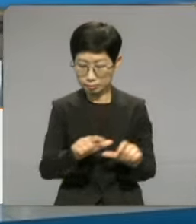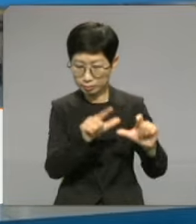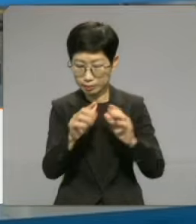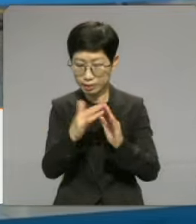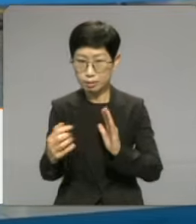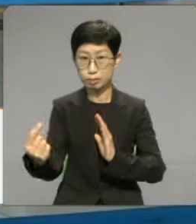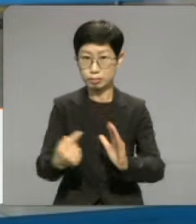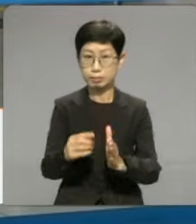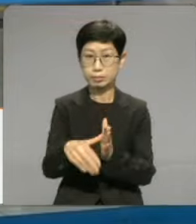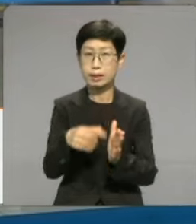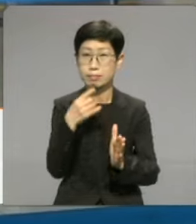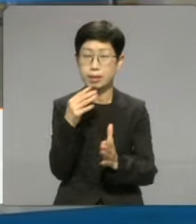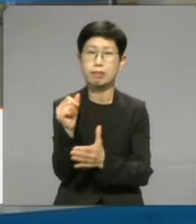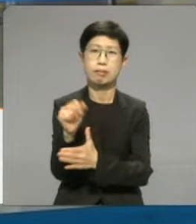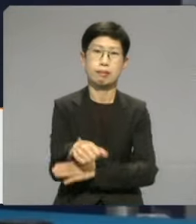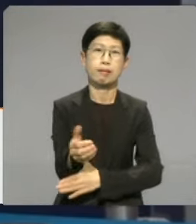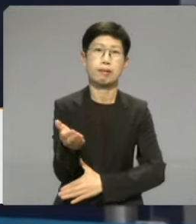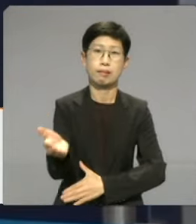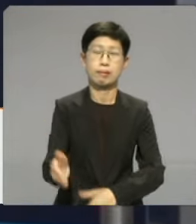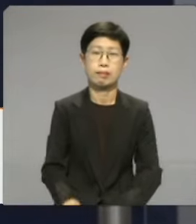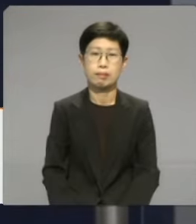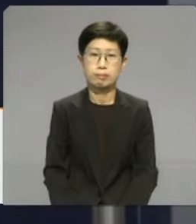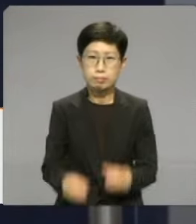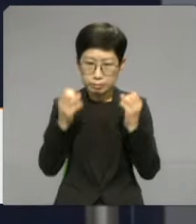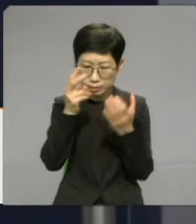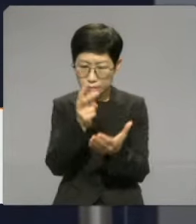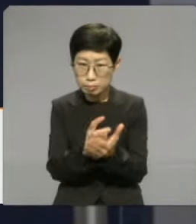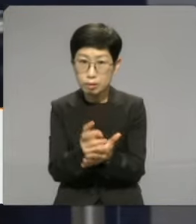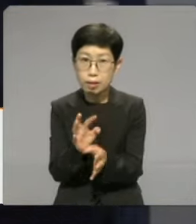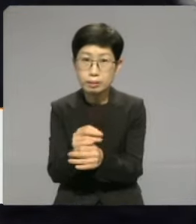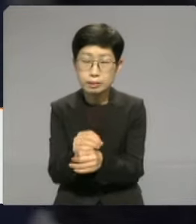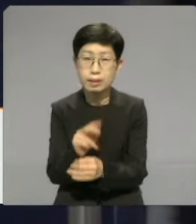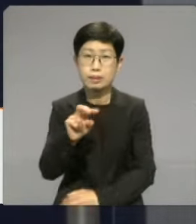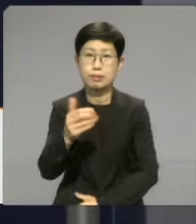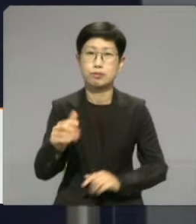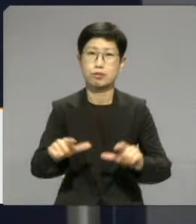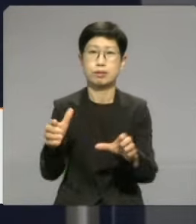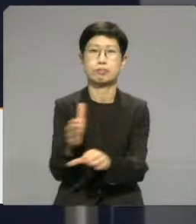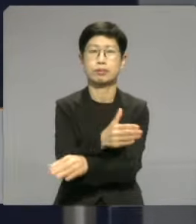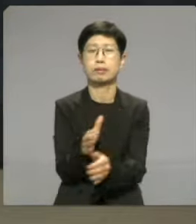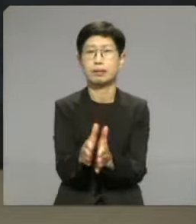경우에는 예외적 입국이 허용됩니다. 새 규정은 오는 29일부터